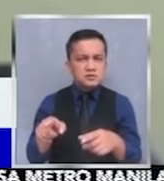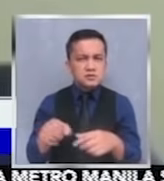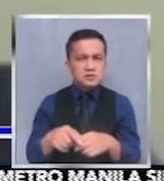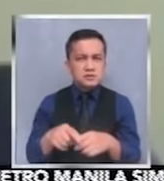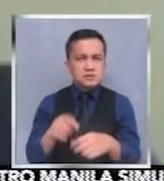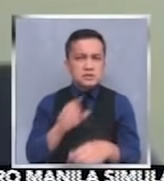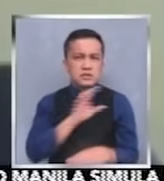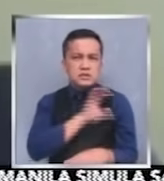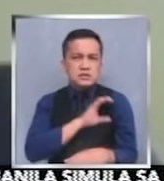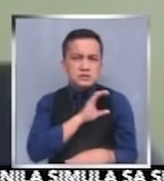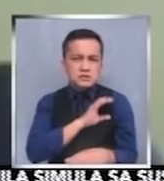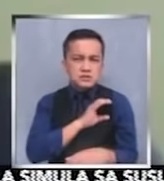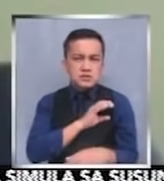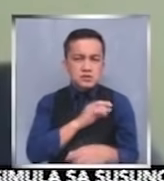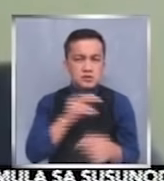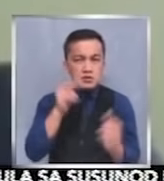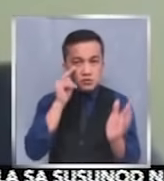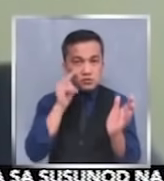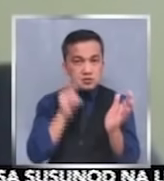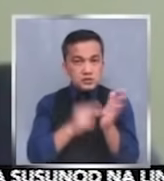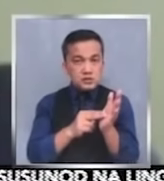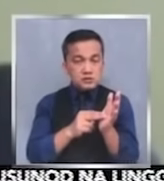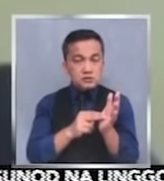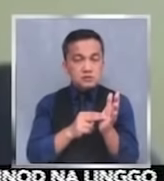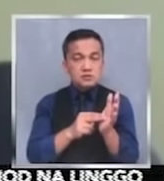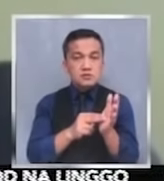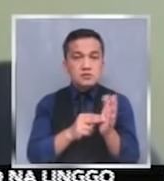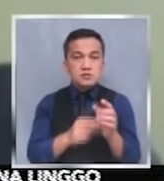characterizations, noting only that